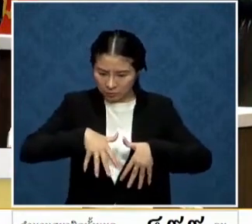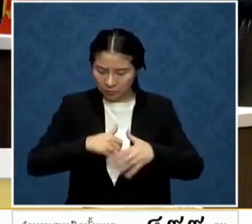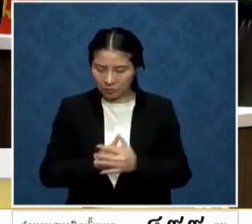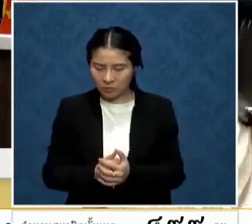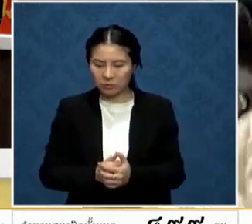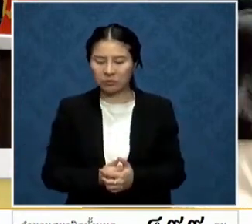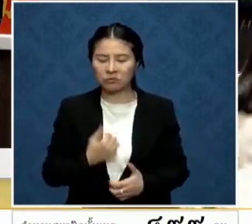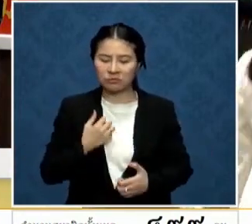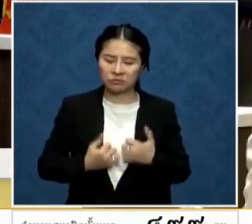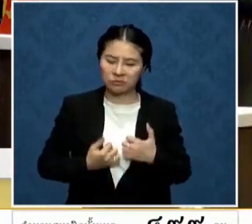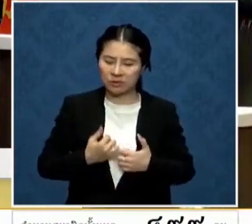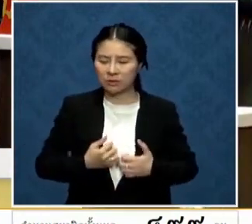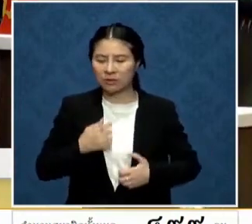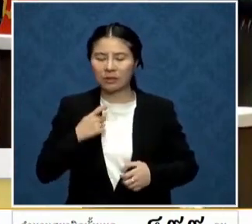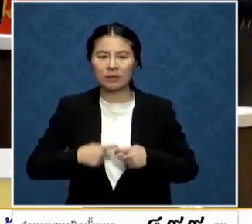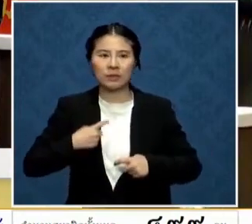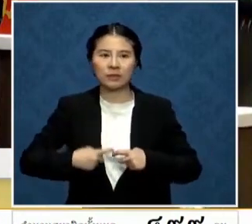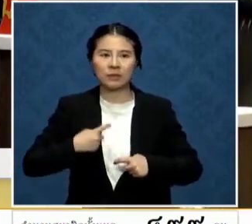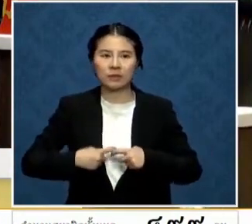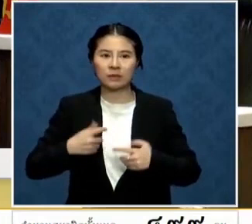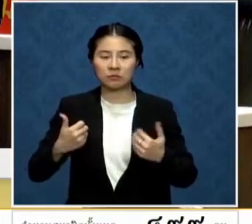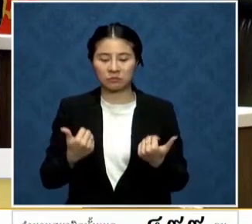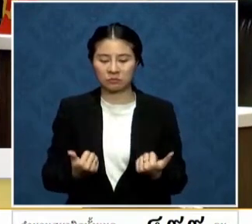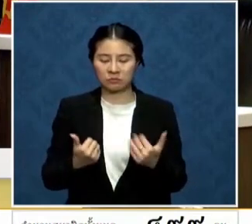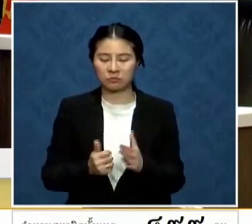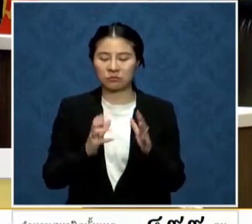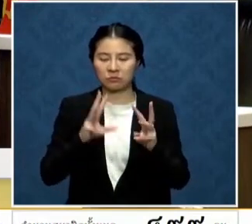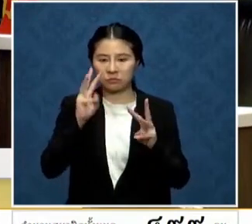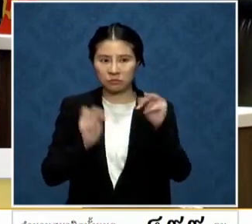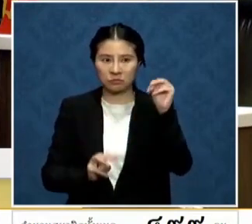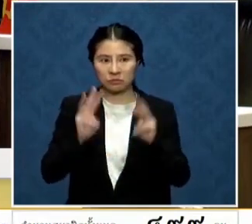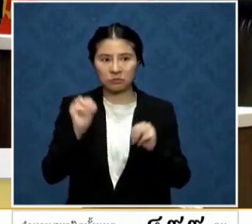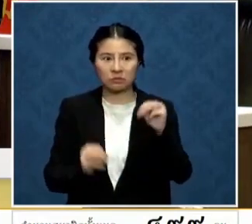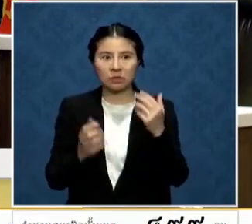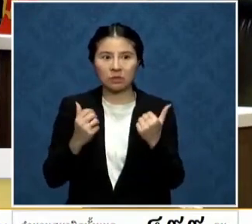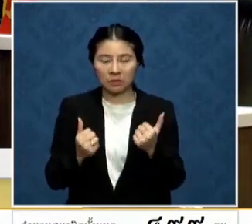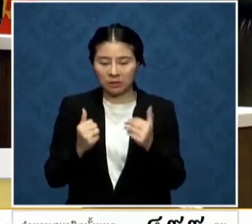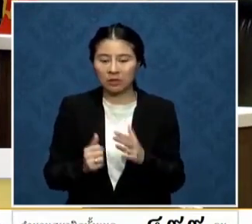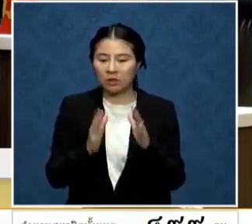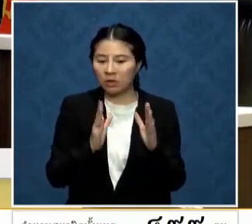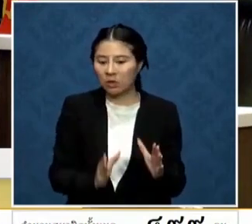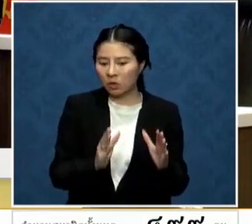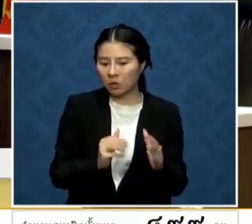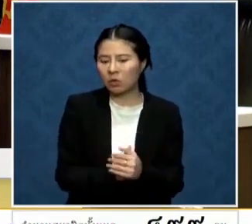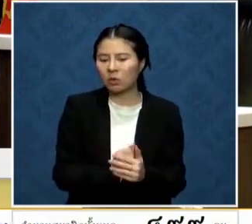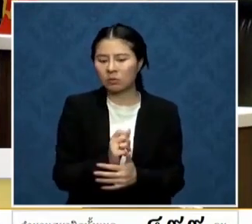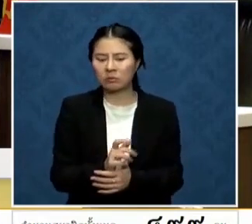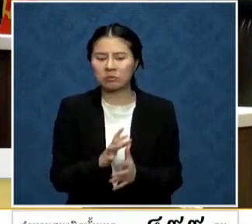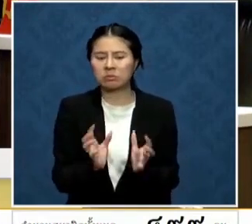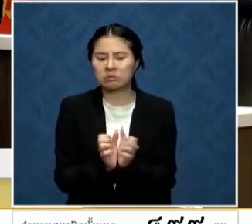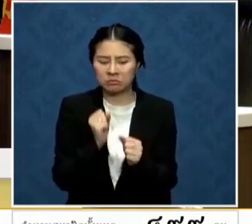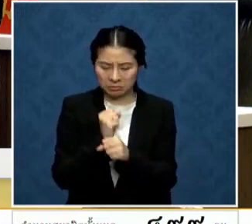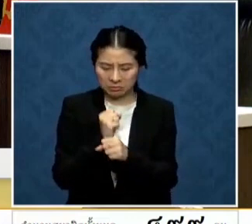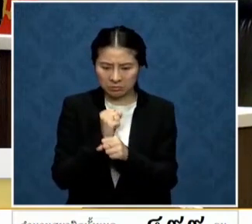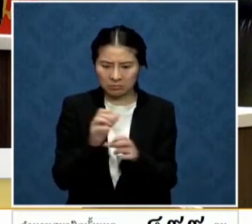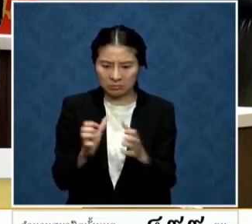กรณีนครสวรรค์ผมขอสื่อสารว่าตอนนี้มีคนไปก่อความรำคาญให้ลิงบ้างนะครับผมพูดไม่ผิดครับเอ่อการจับ